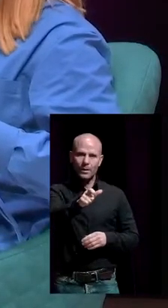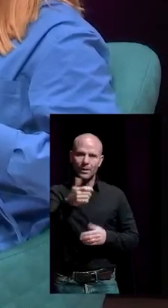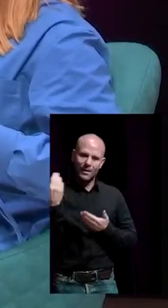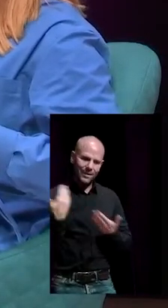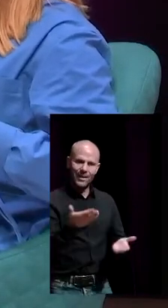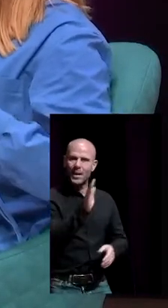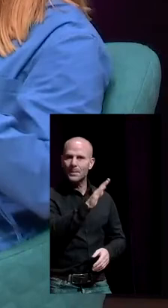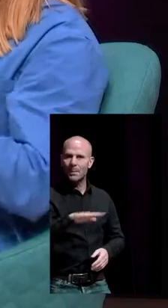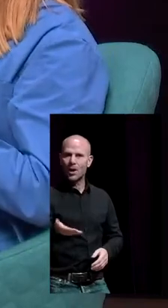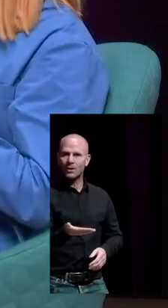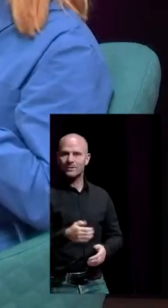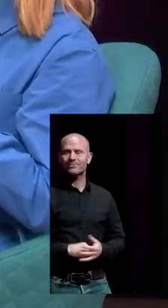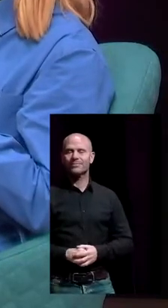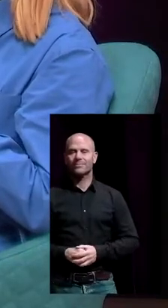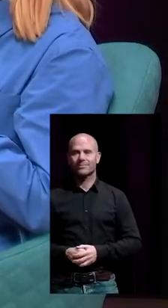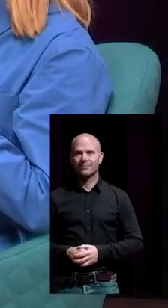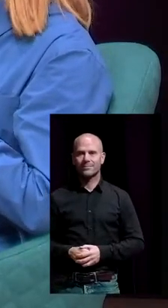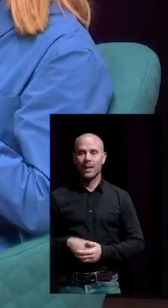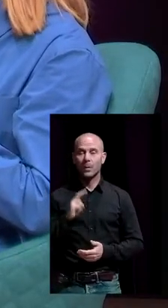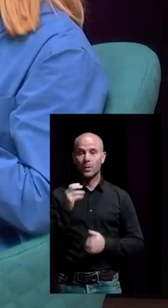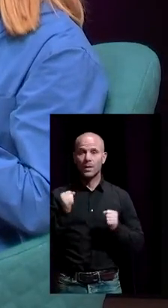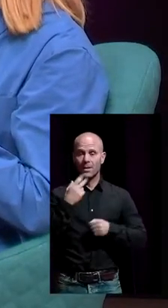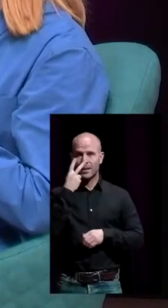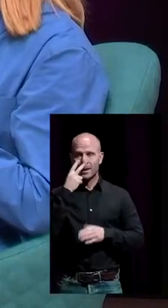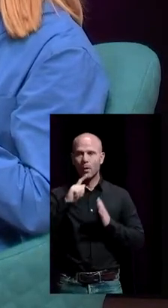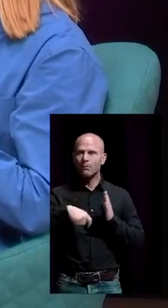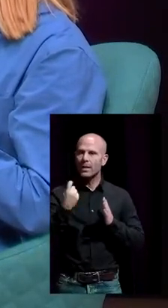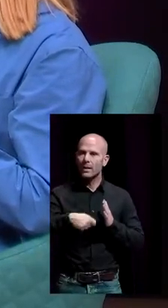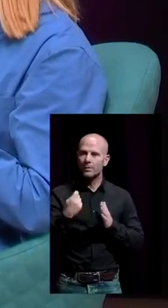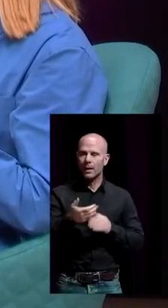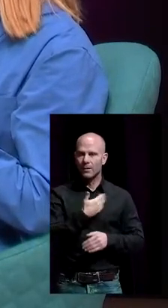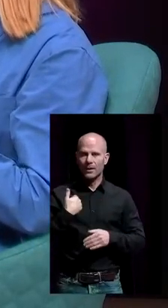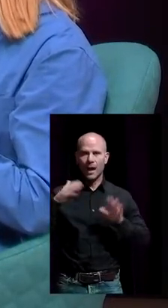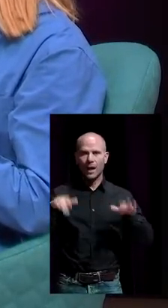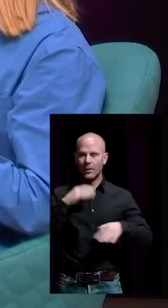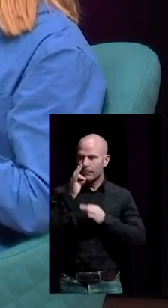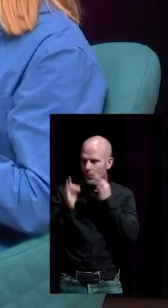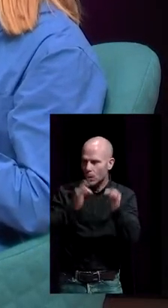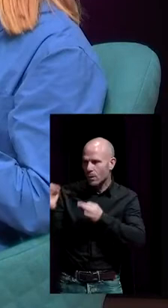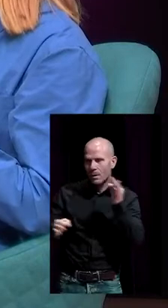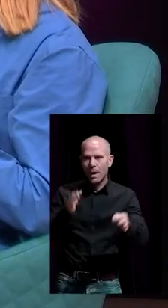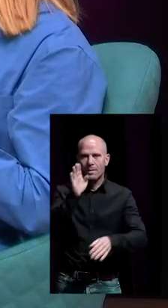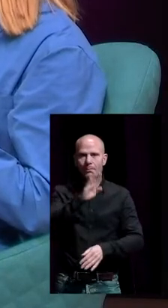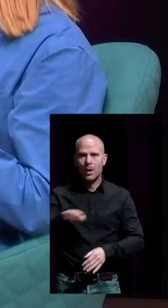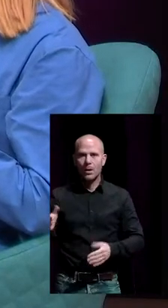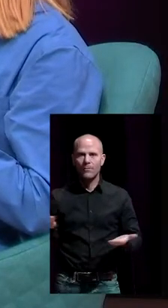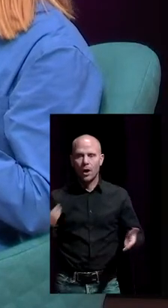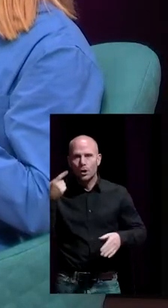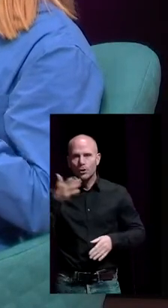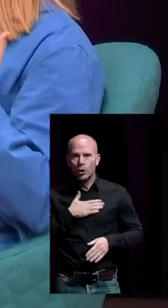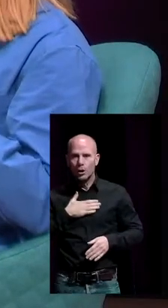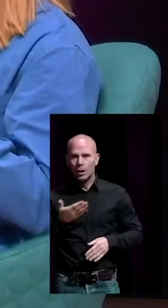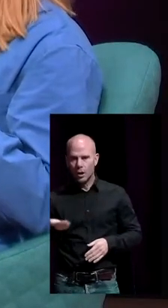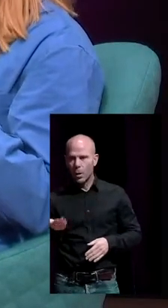barnen. För nu ska vi titta på en film där vi har frågat barn vad de tycker